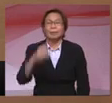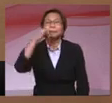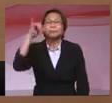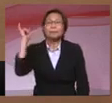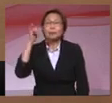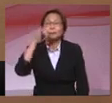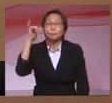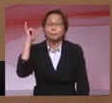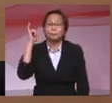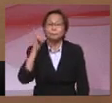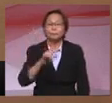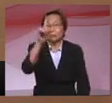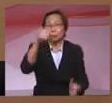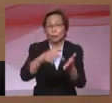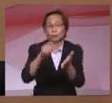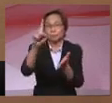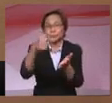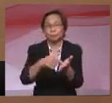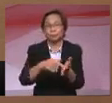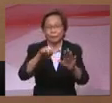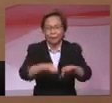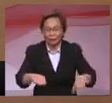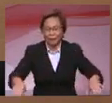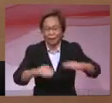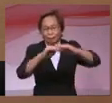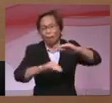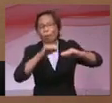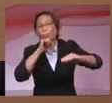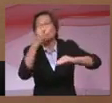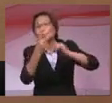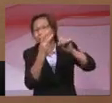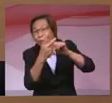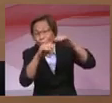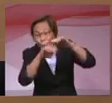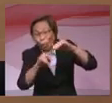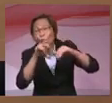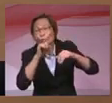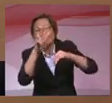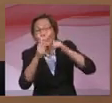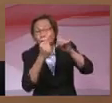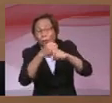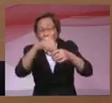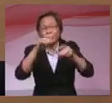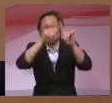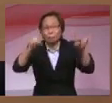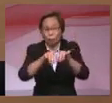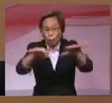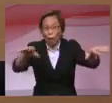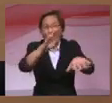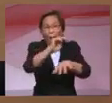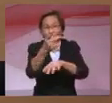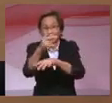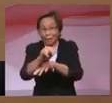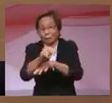semalam, ada satu lagi. Kanak-kanak di bawah umur 2 tahun. Di dalam website MKN,